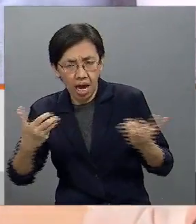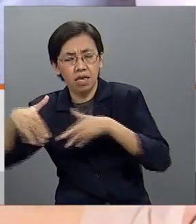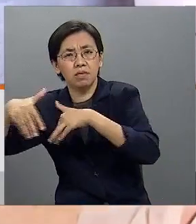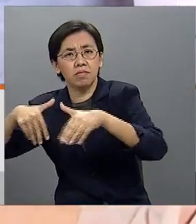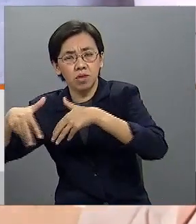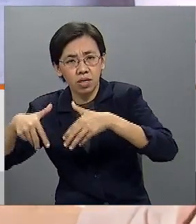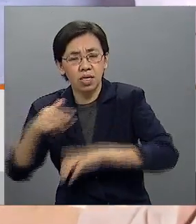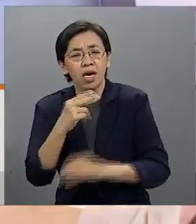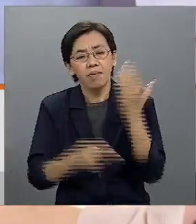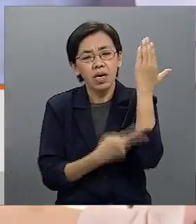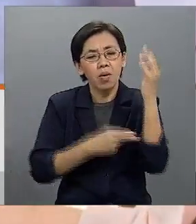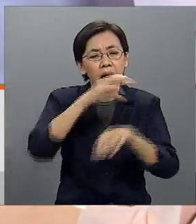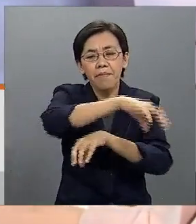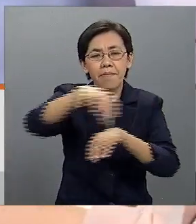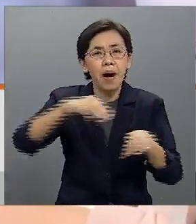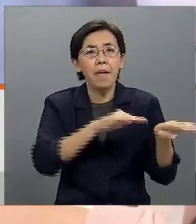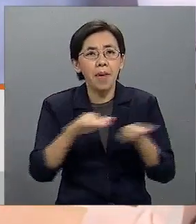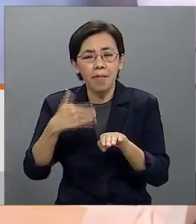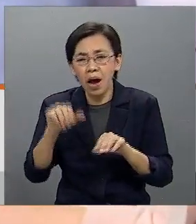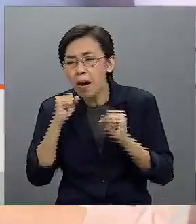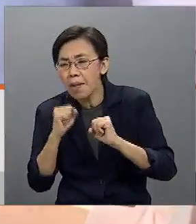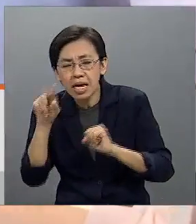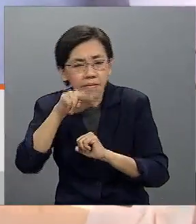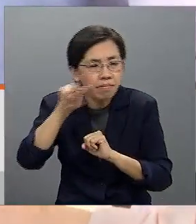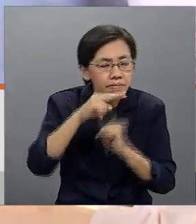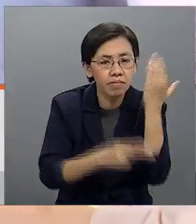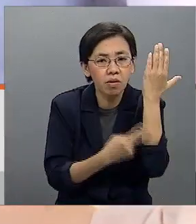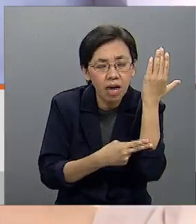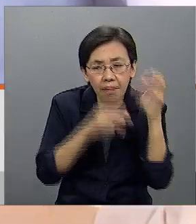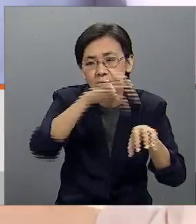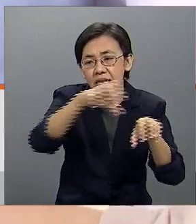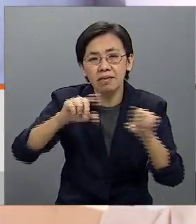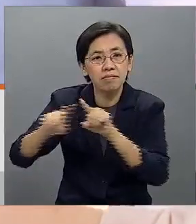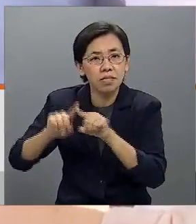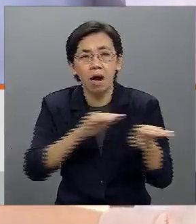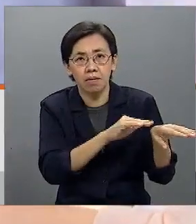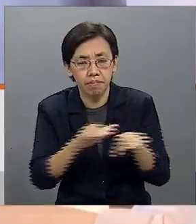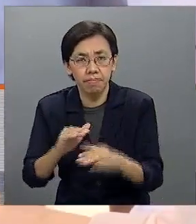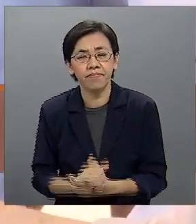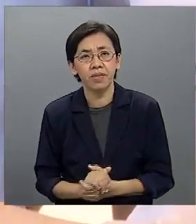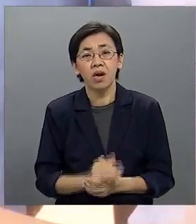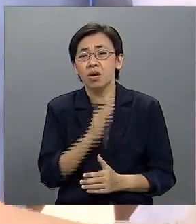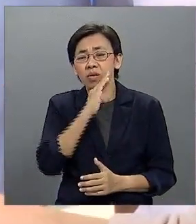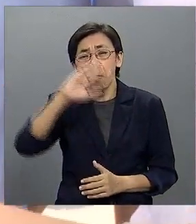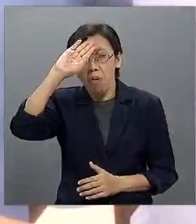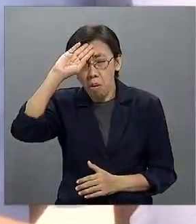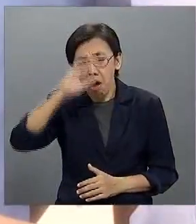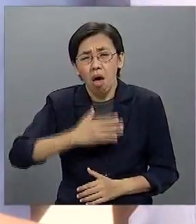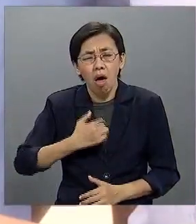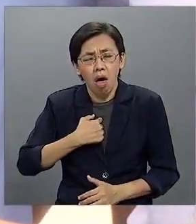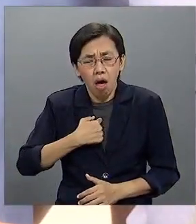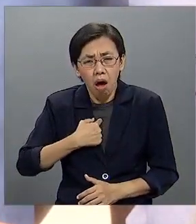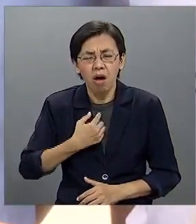นี้เราก็ต้องพยายามจัดหาให้เพียงพออยู่หลังจากนั้นแล้วก็กรณีที่มีอาการป่วยไข้แล้วสงสัยขึ้นมาอีกขั้นหนึ่